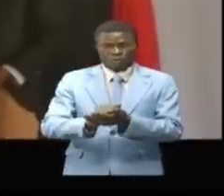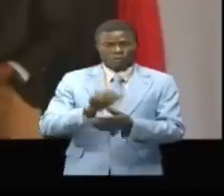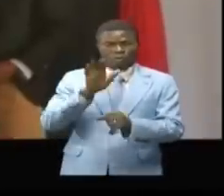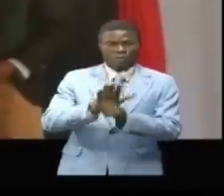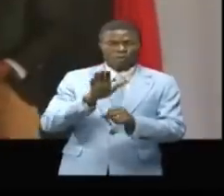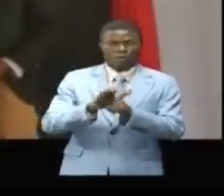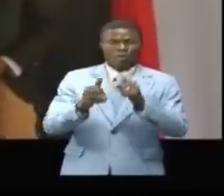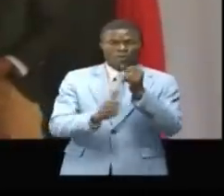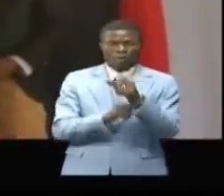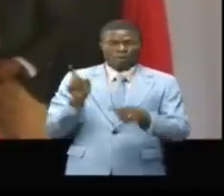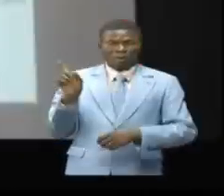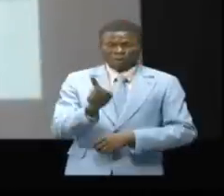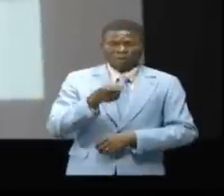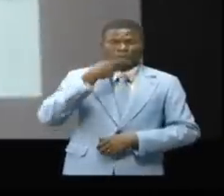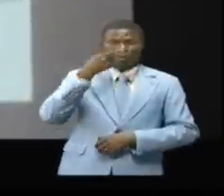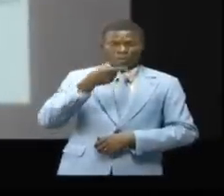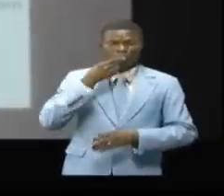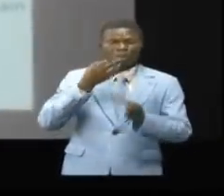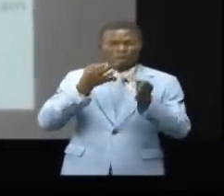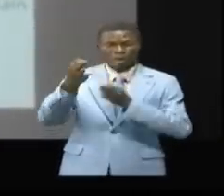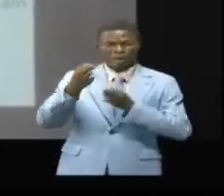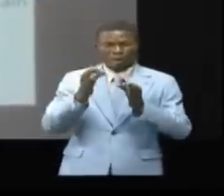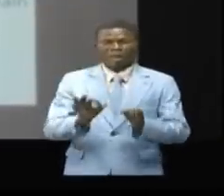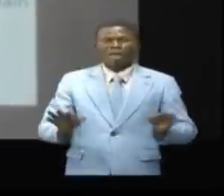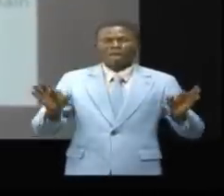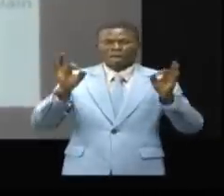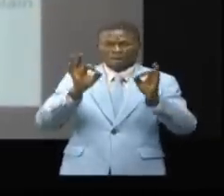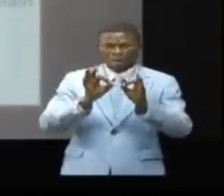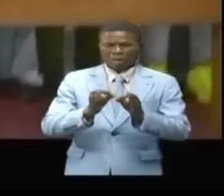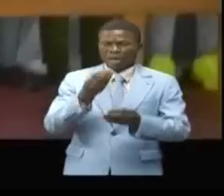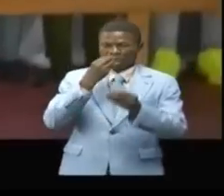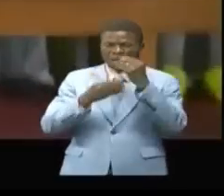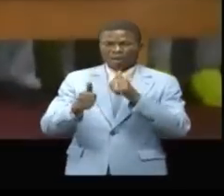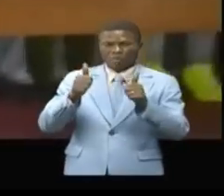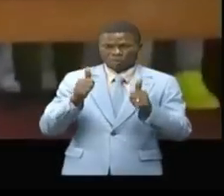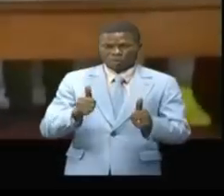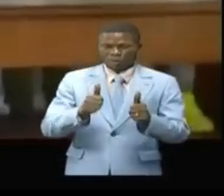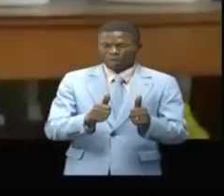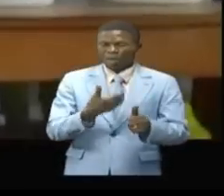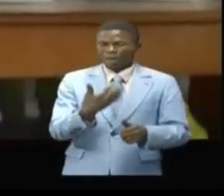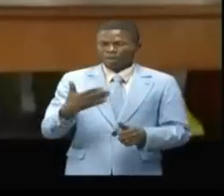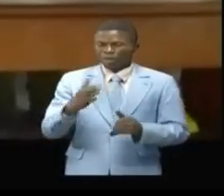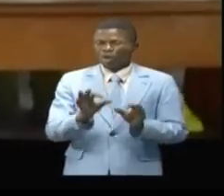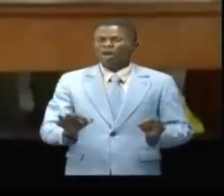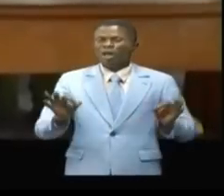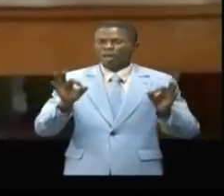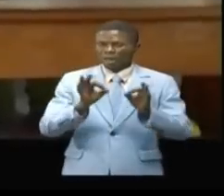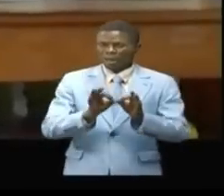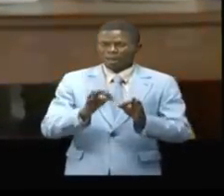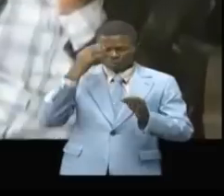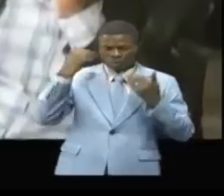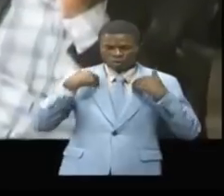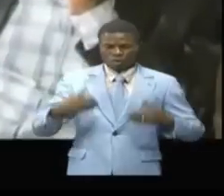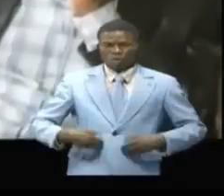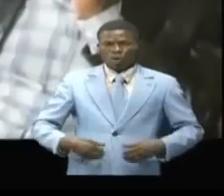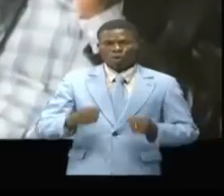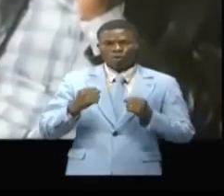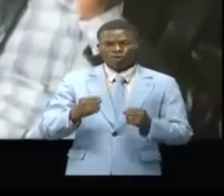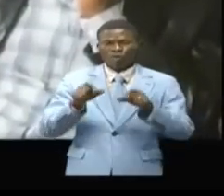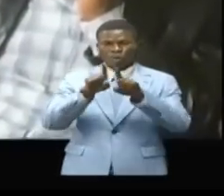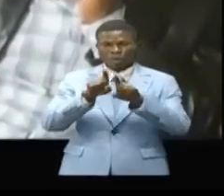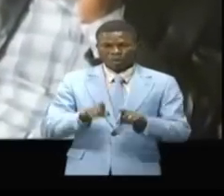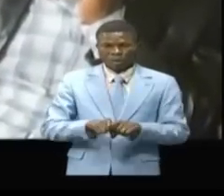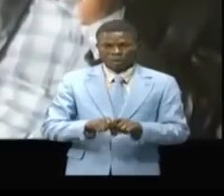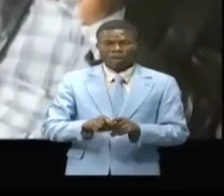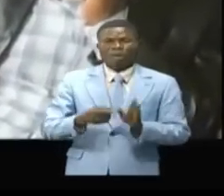différents orateurs ont tenté d'expliquer l'importance d'une bonne alimentation qui est un facteur indispensable pour une santé de fer, mais aussi